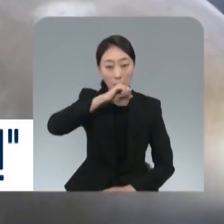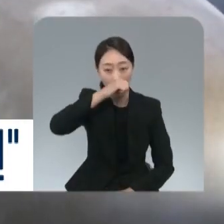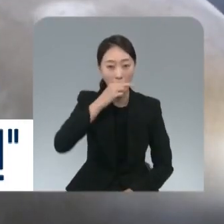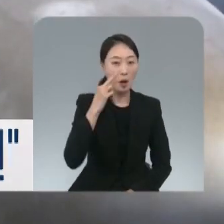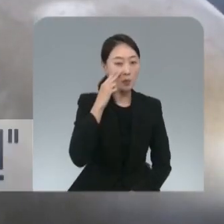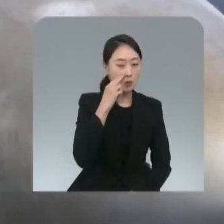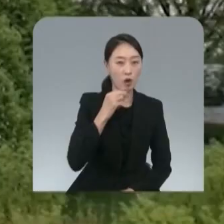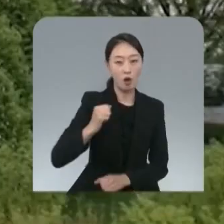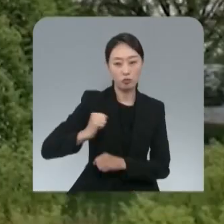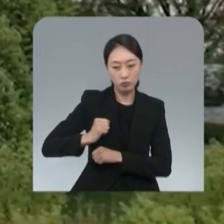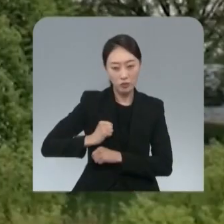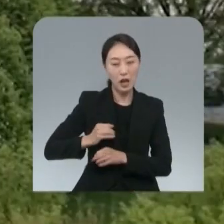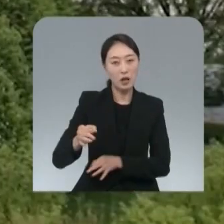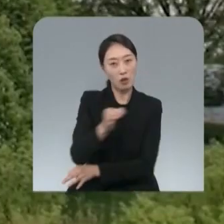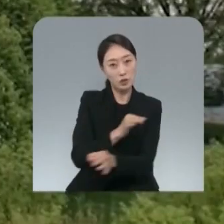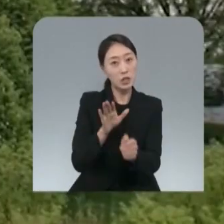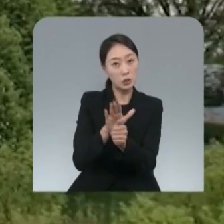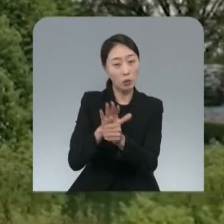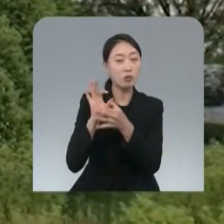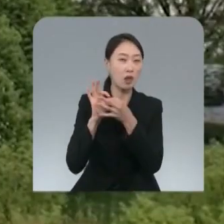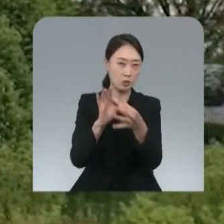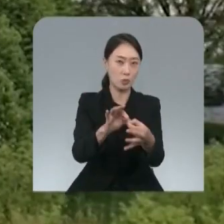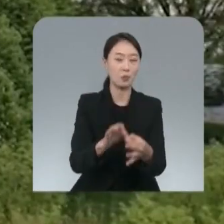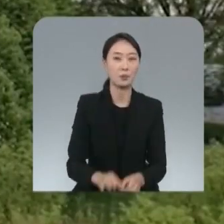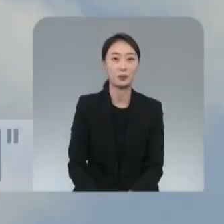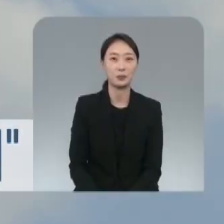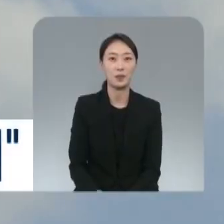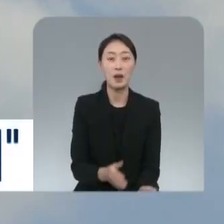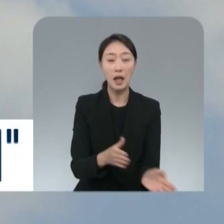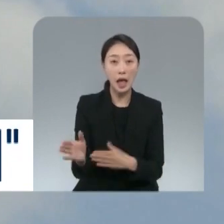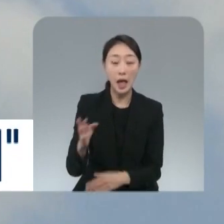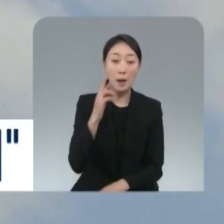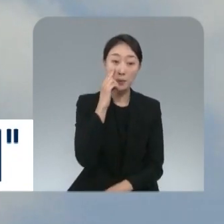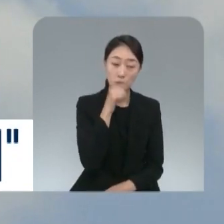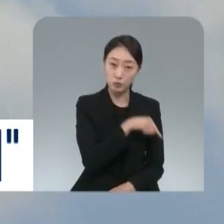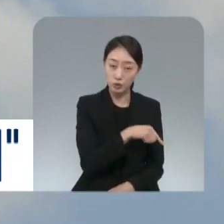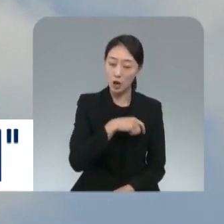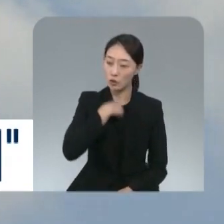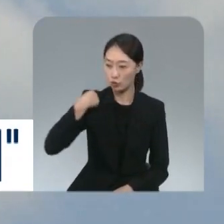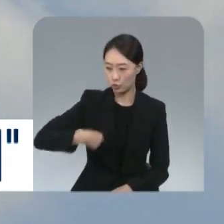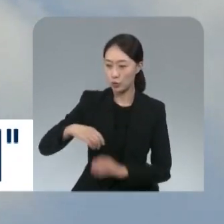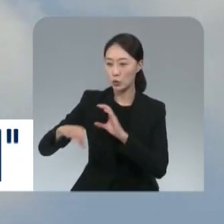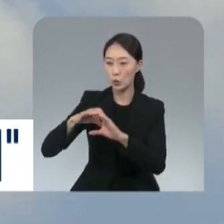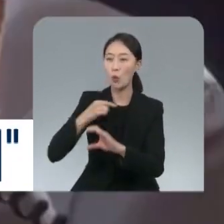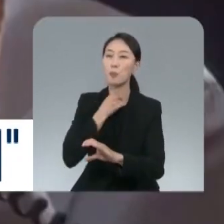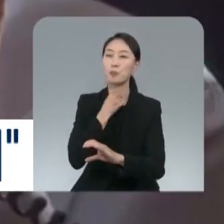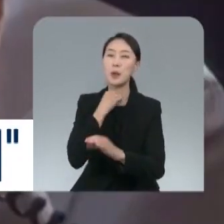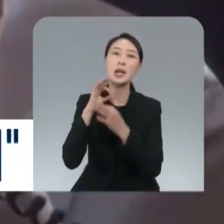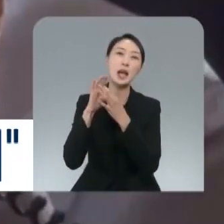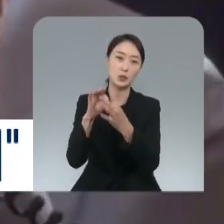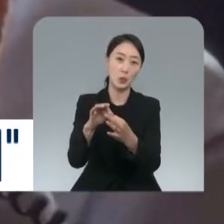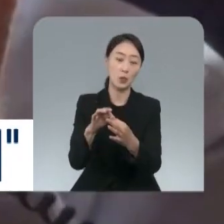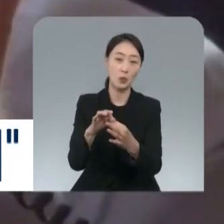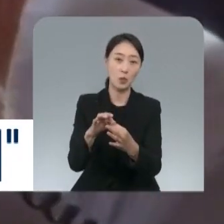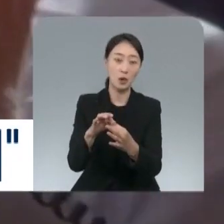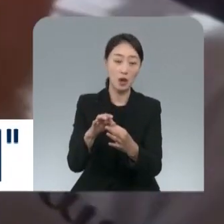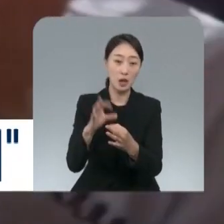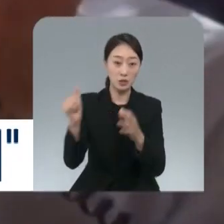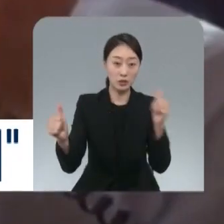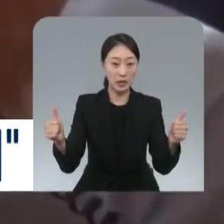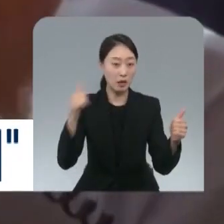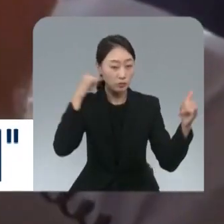거라고 밝혔습니다 그러면서도 백악관은 미국은 중국과의 소통의 열려있다 며 두 정상의 지난달 통화 당시